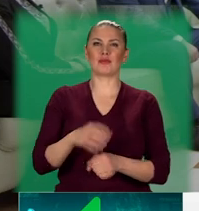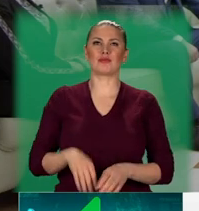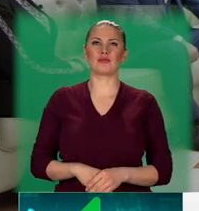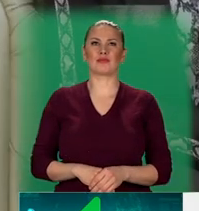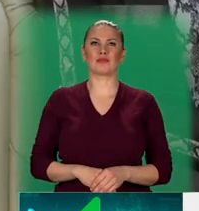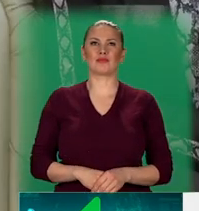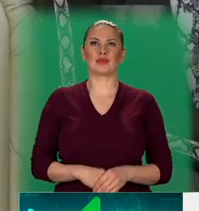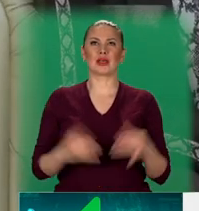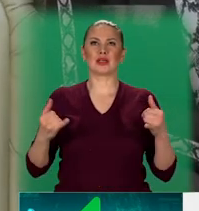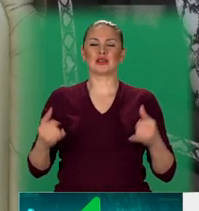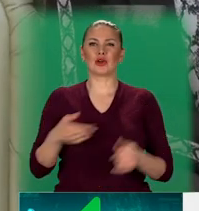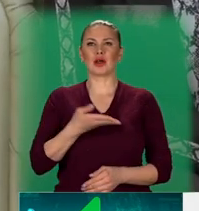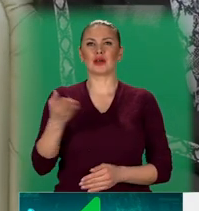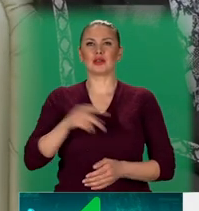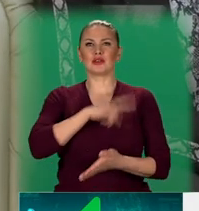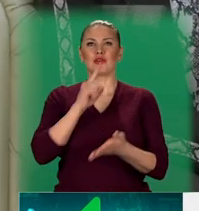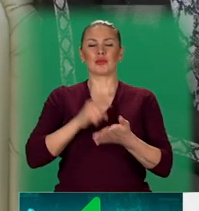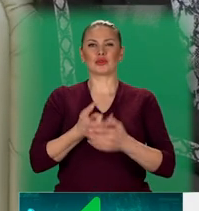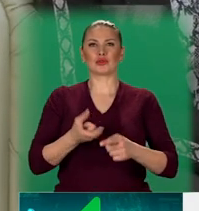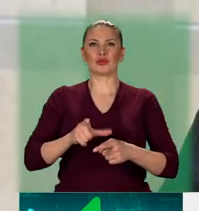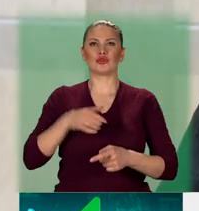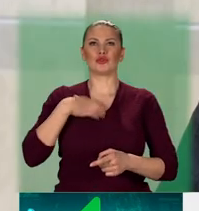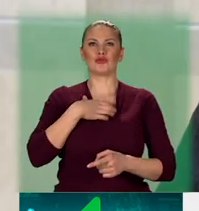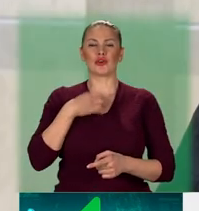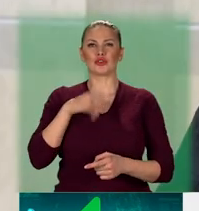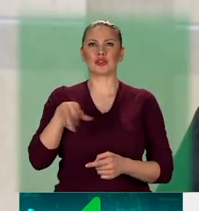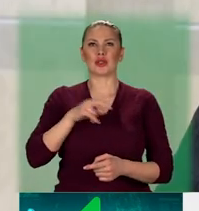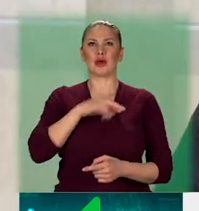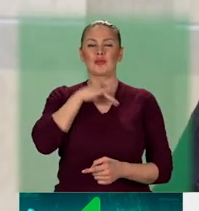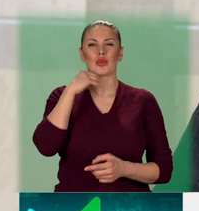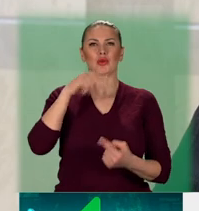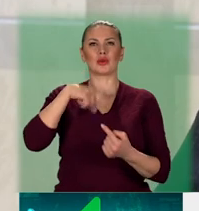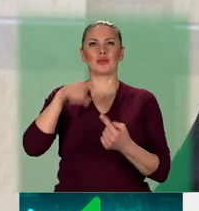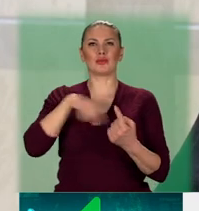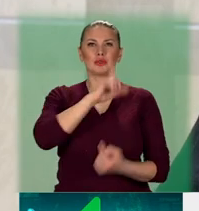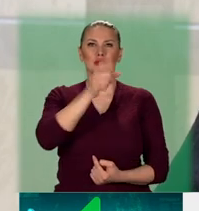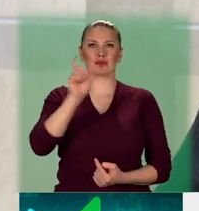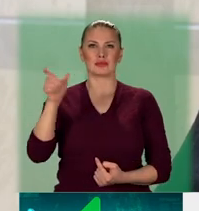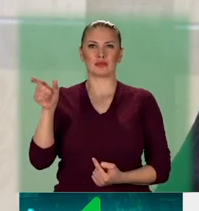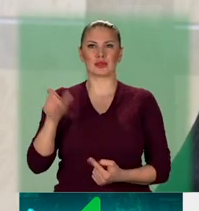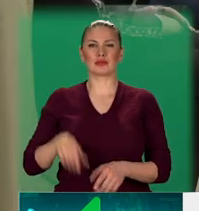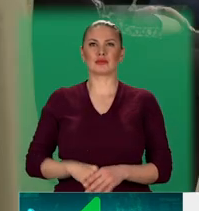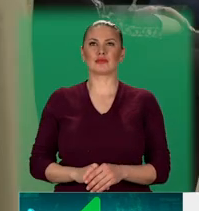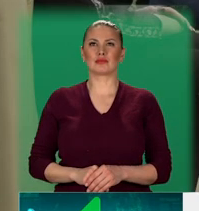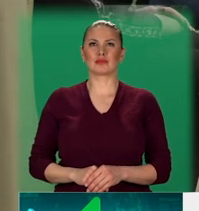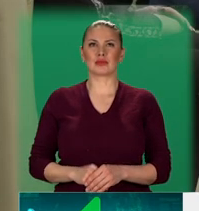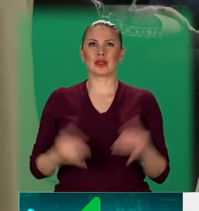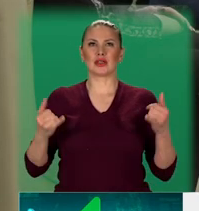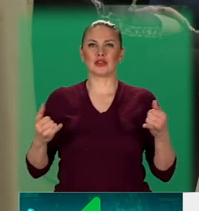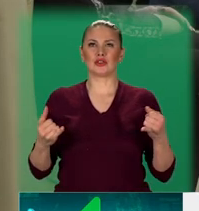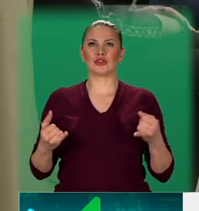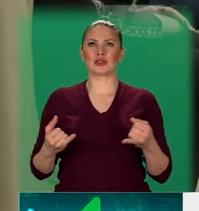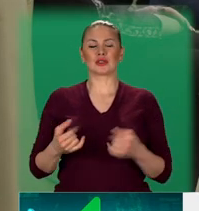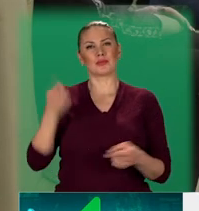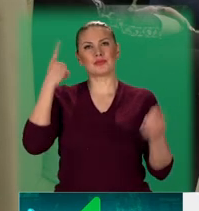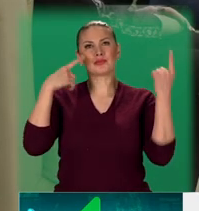этот вопрос очень актуален для островных предпринимателей. Совместно с бизнес-сообществом, правительством Сахалинской области разработан пакет мер для